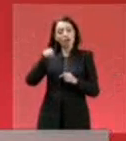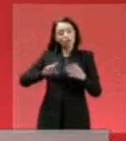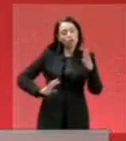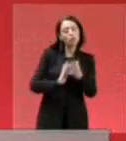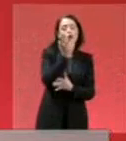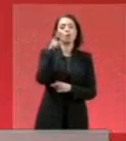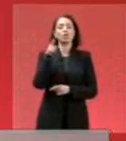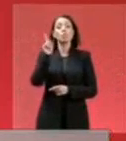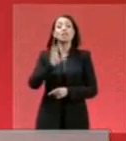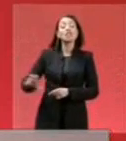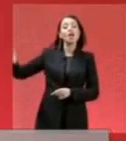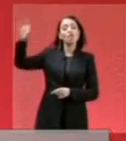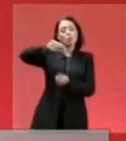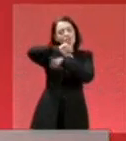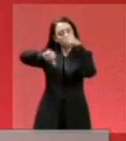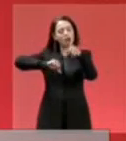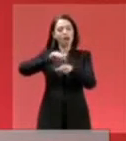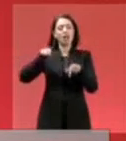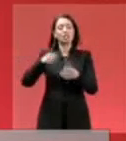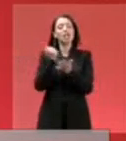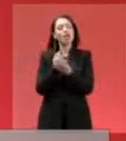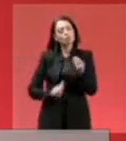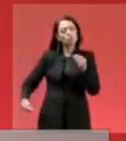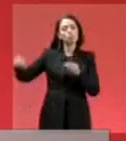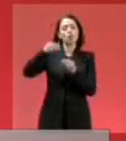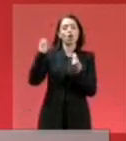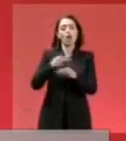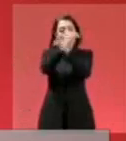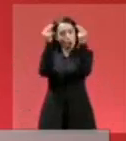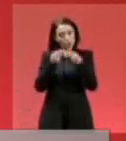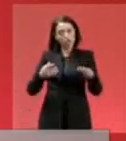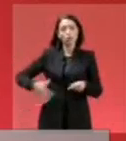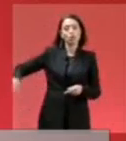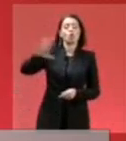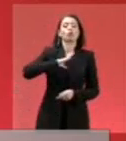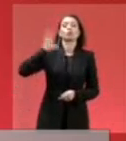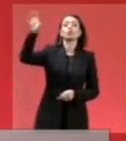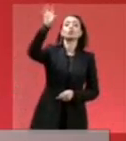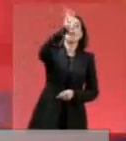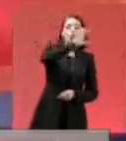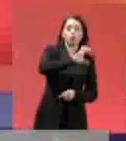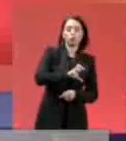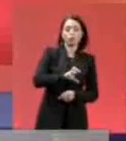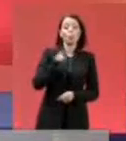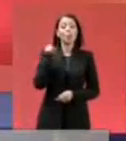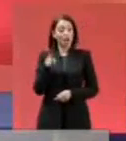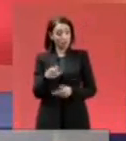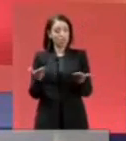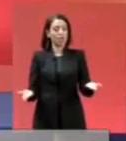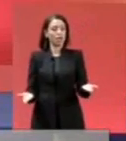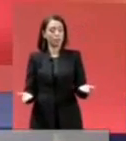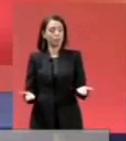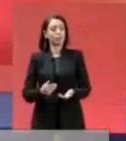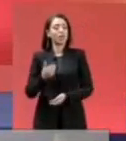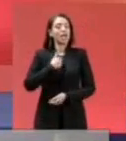προοπτική μιας Ευρώπης που θα μεταλλαχθεί και που θα γίνει ακόμα πιο αποκρουστική για τους λαούς της. Αυτή λοιπόν είναι